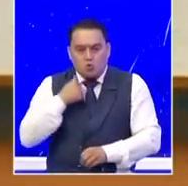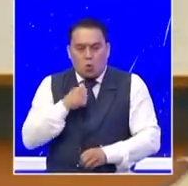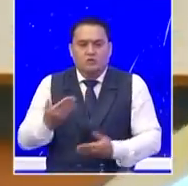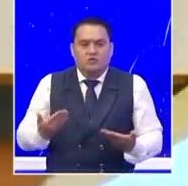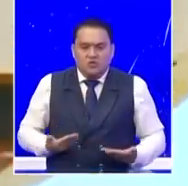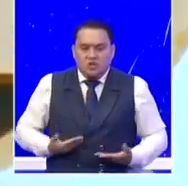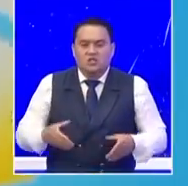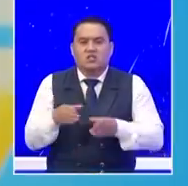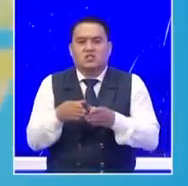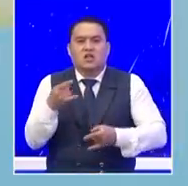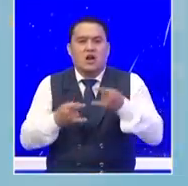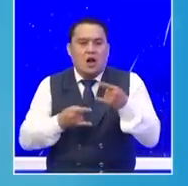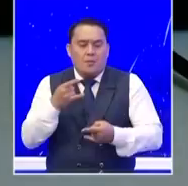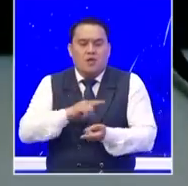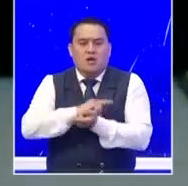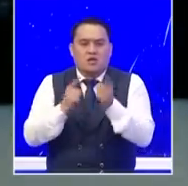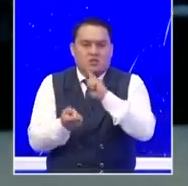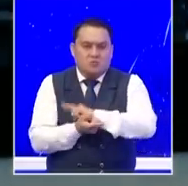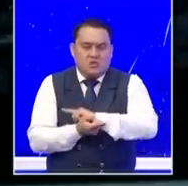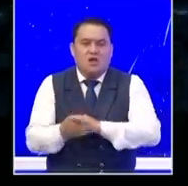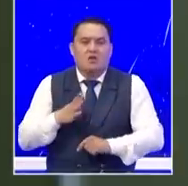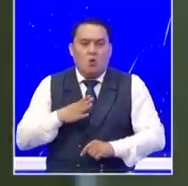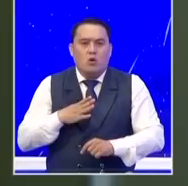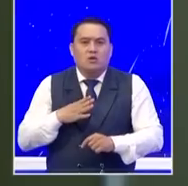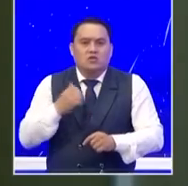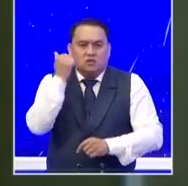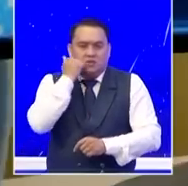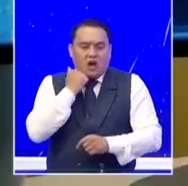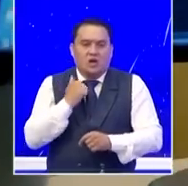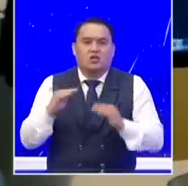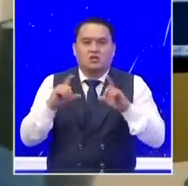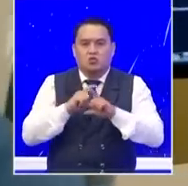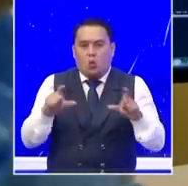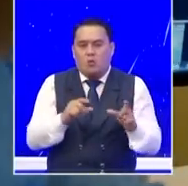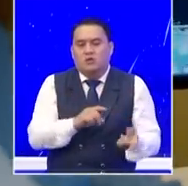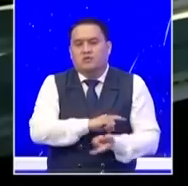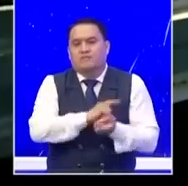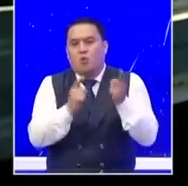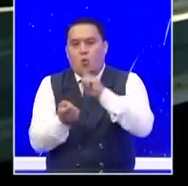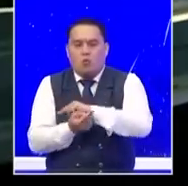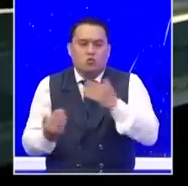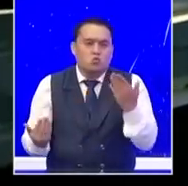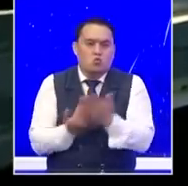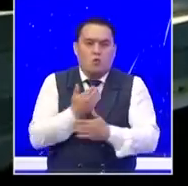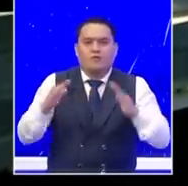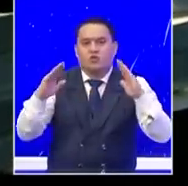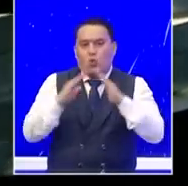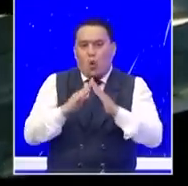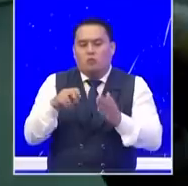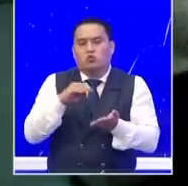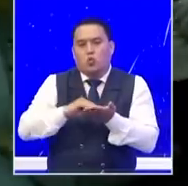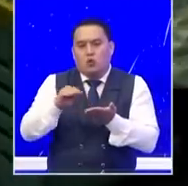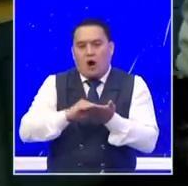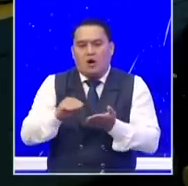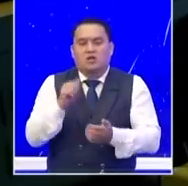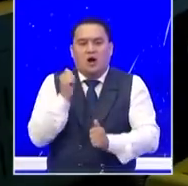жизни коллектива телекомпании произошло знаковое событие – переезд в новый, просторный и технически оснащенный дом журналистов. Каждый